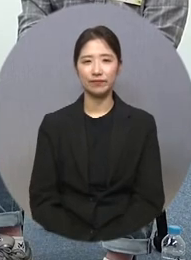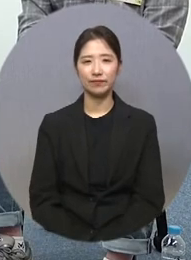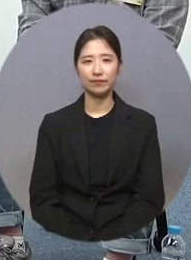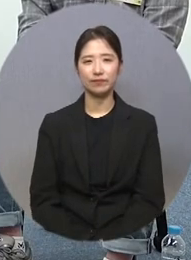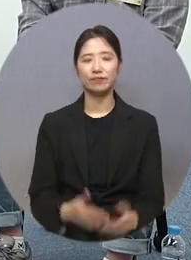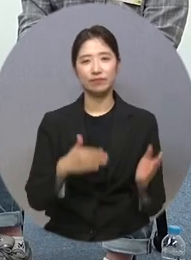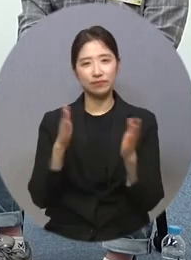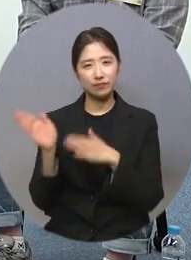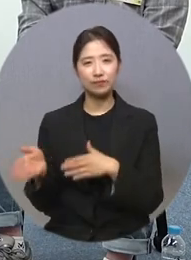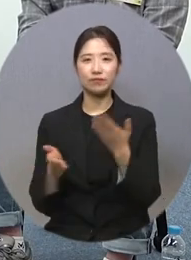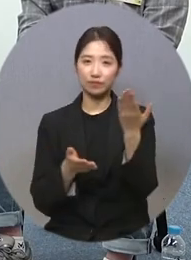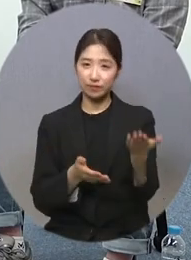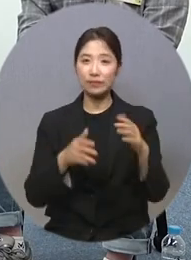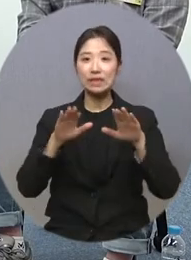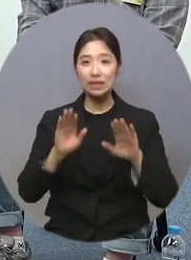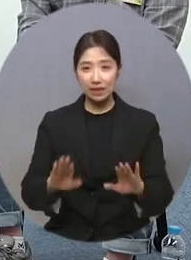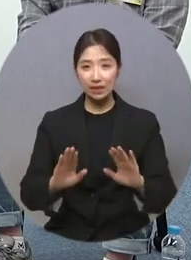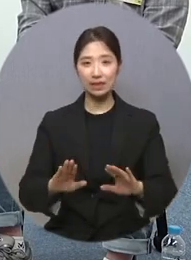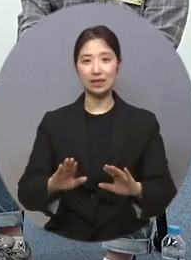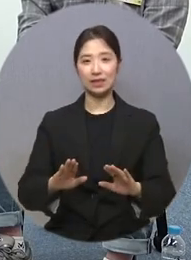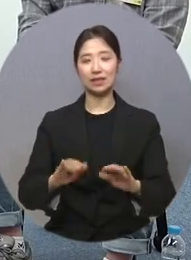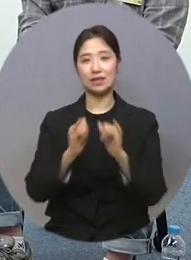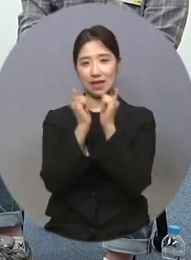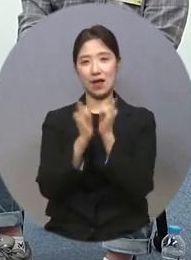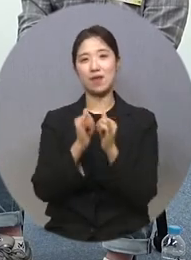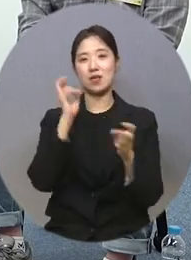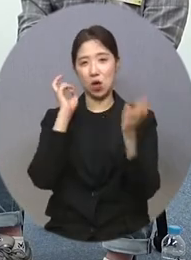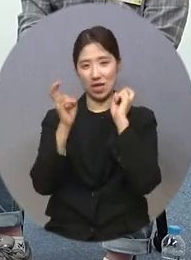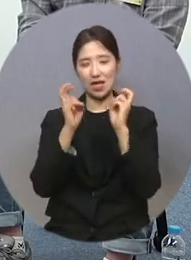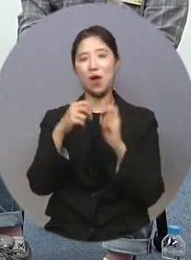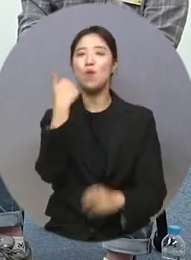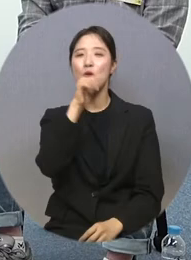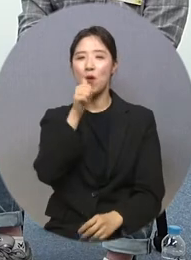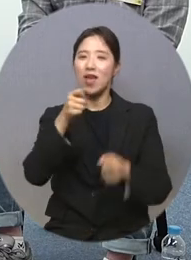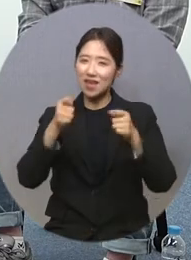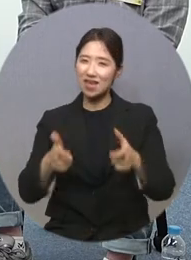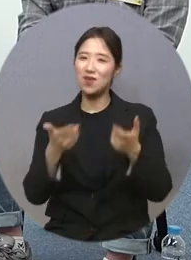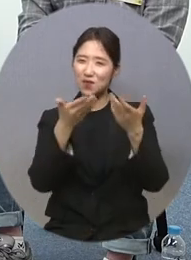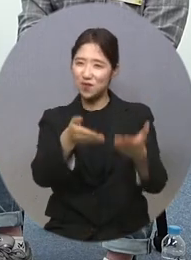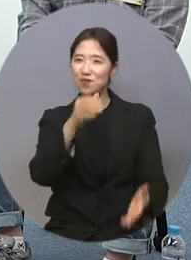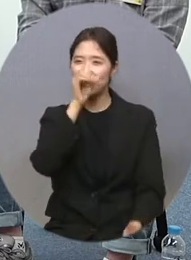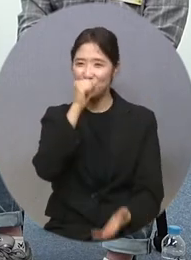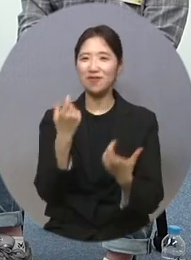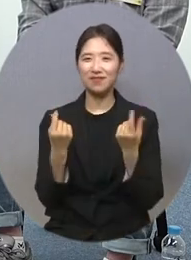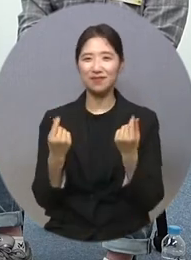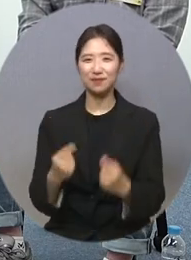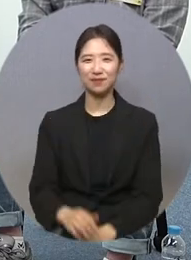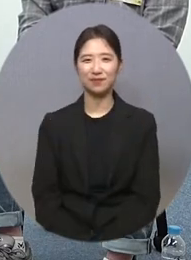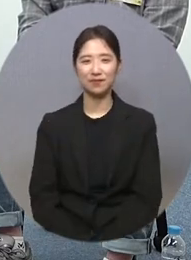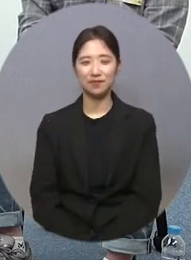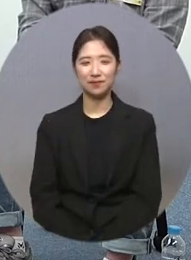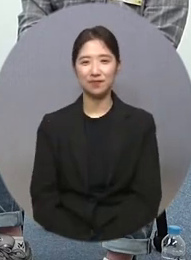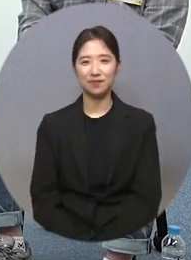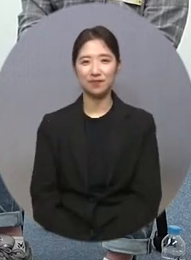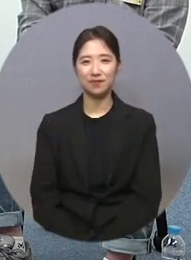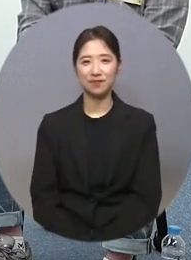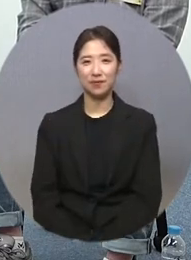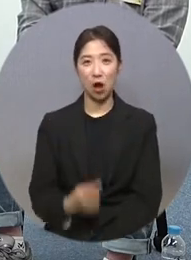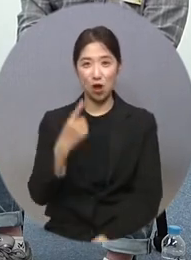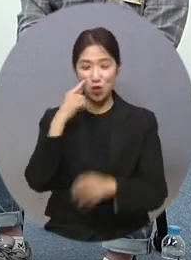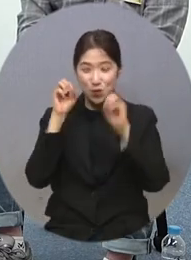저 송지훈님 지금 하시는 사회적 기업 소개 PR 좀 하실 기회를 좀 드리면 좋겠다 생각이 듭니다. 네네.